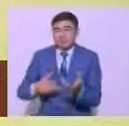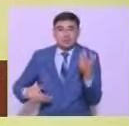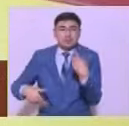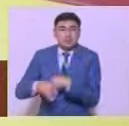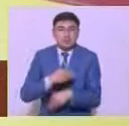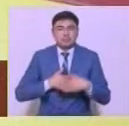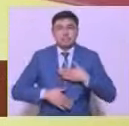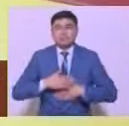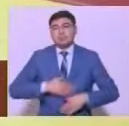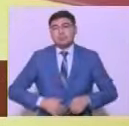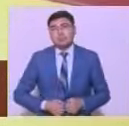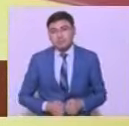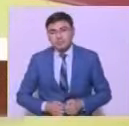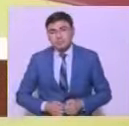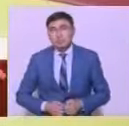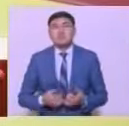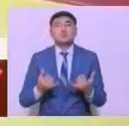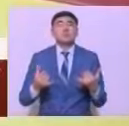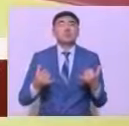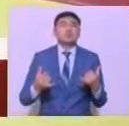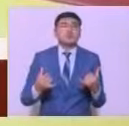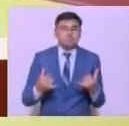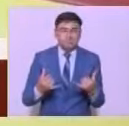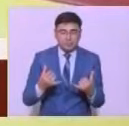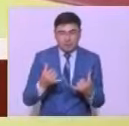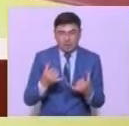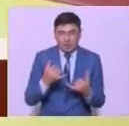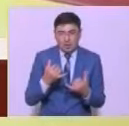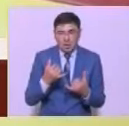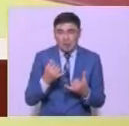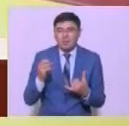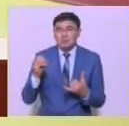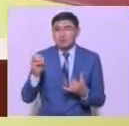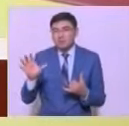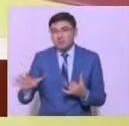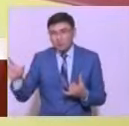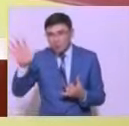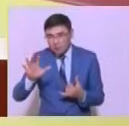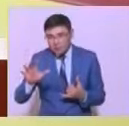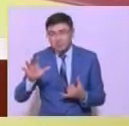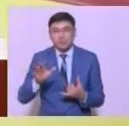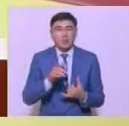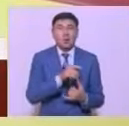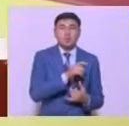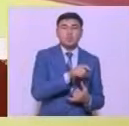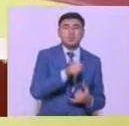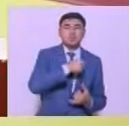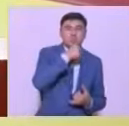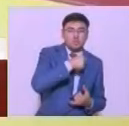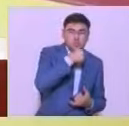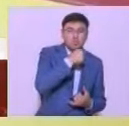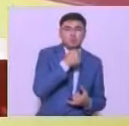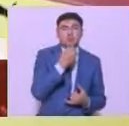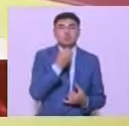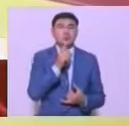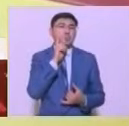білдірді. Қазіргі таңда осы қолға алынып отыр ғой, Европа ересектерден сосын жағы